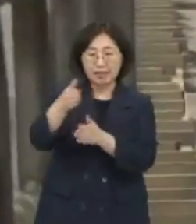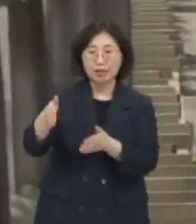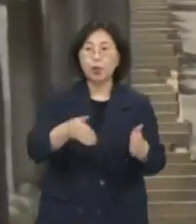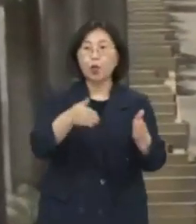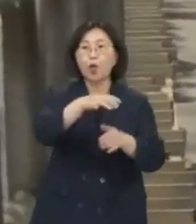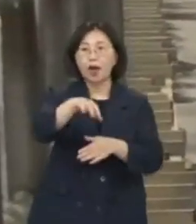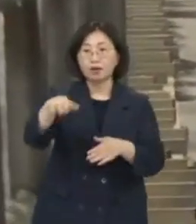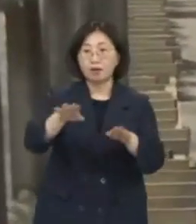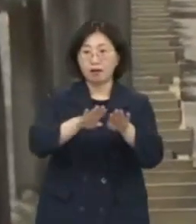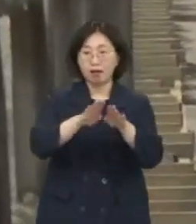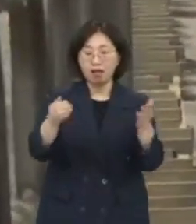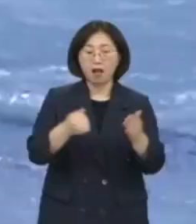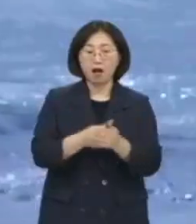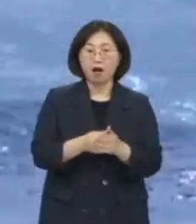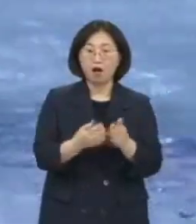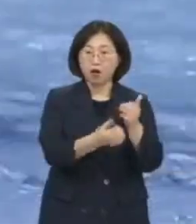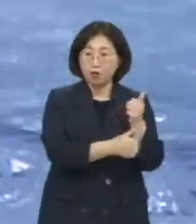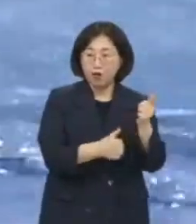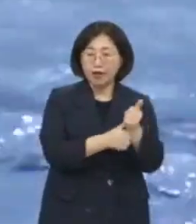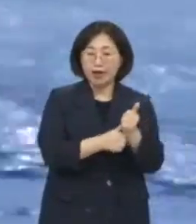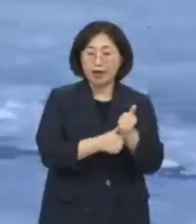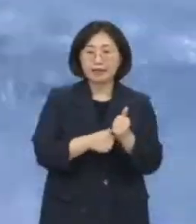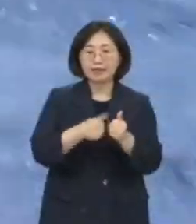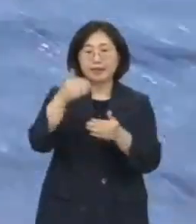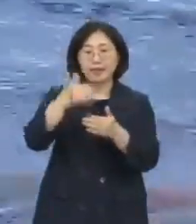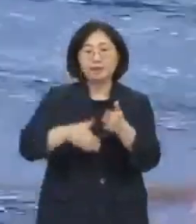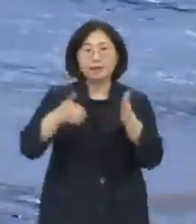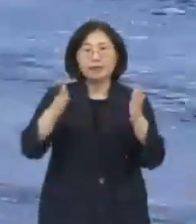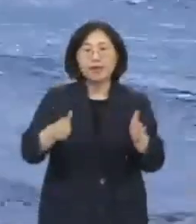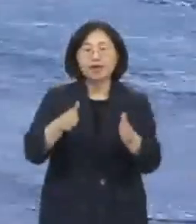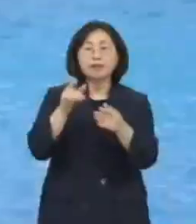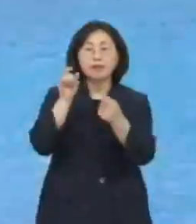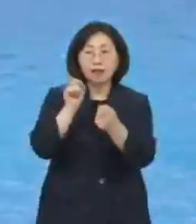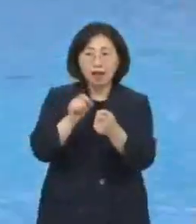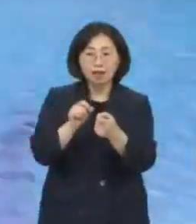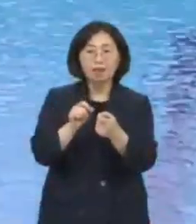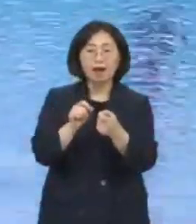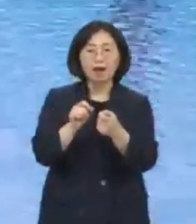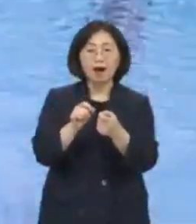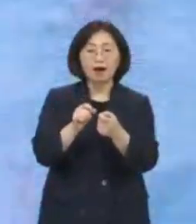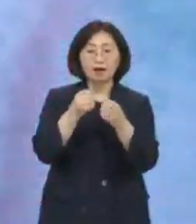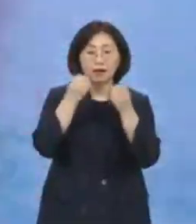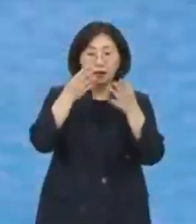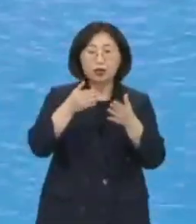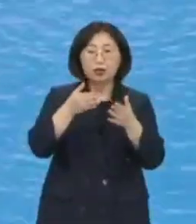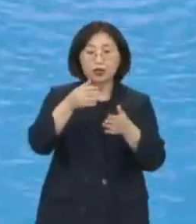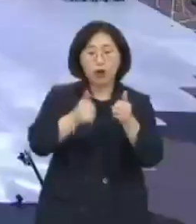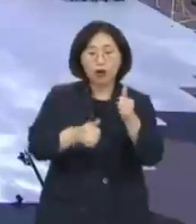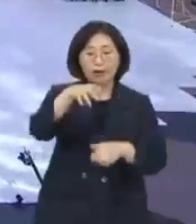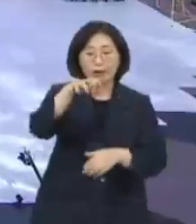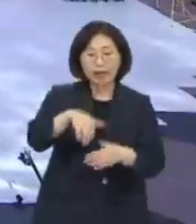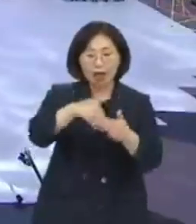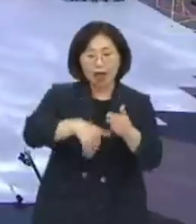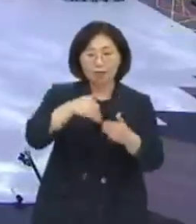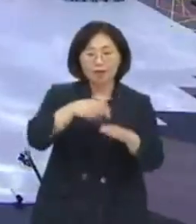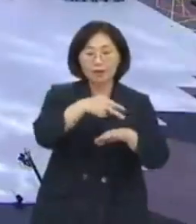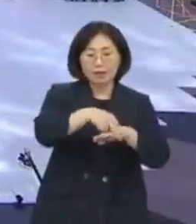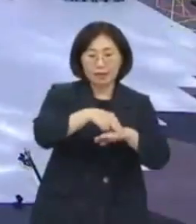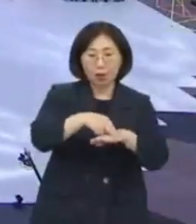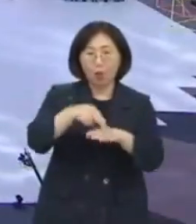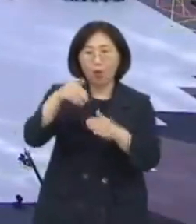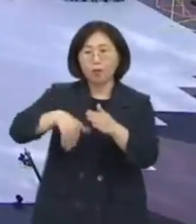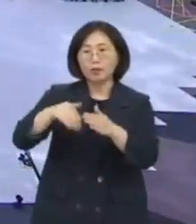예정이며 조직위는 대회까지 남은 기간이 짧은만큼 신축 경기장 리은 설계와 시공을 일괄